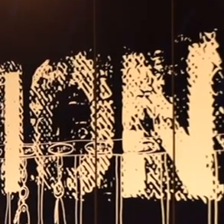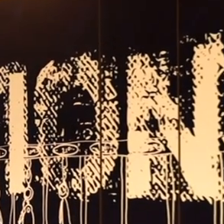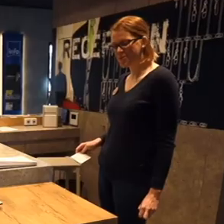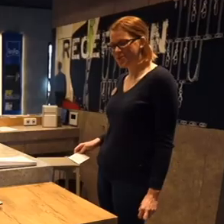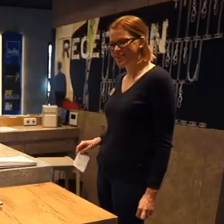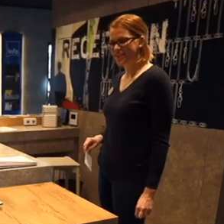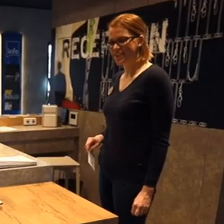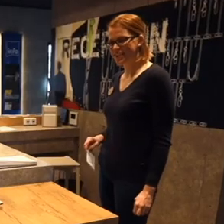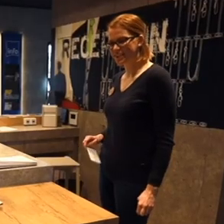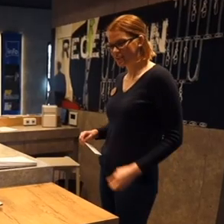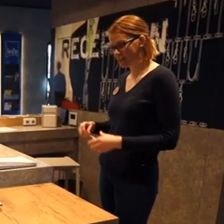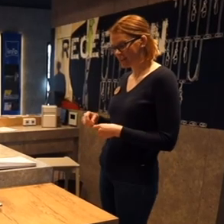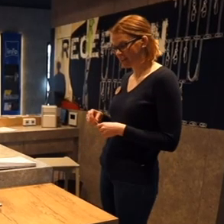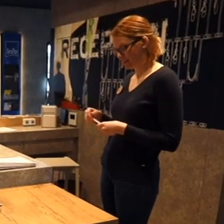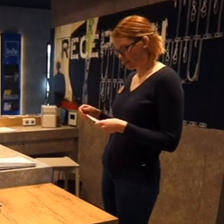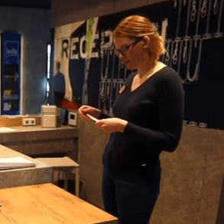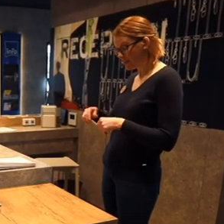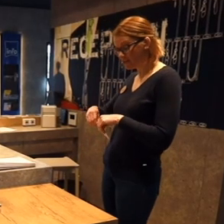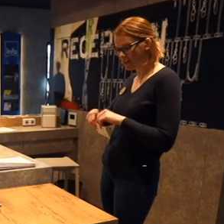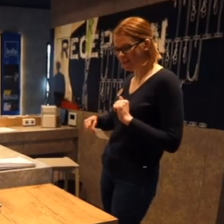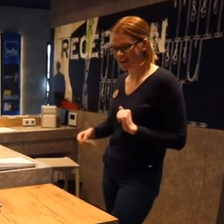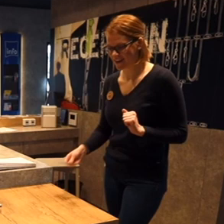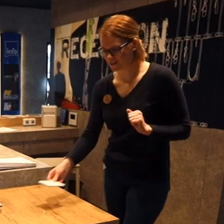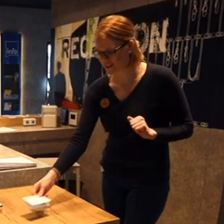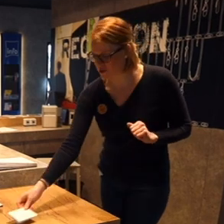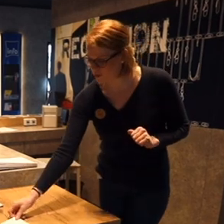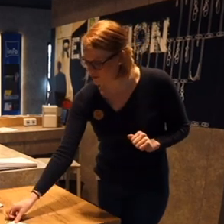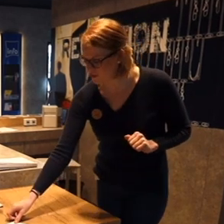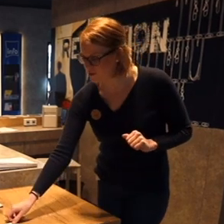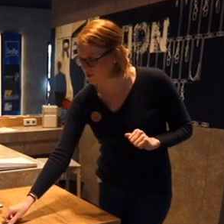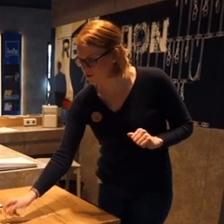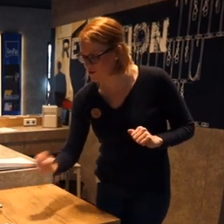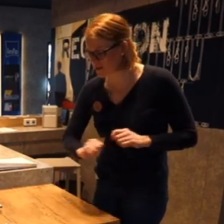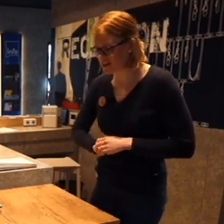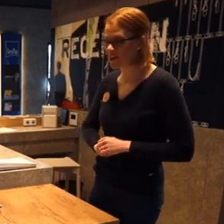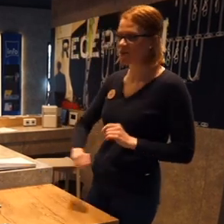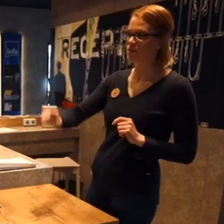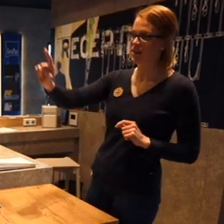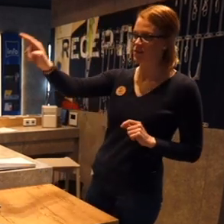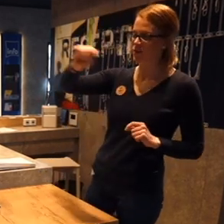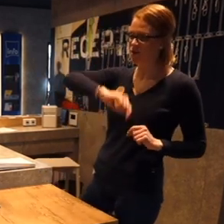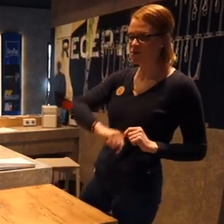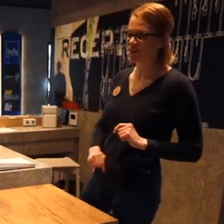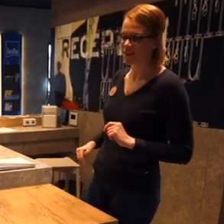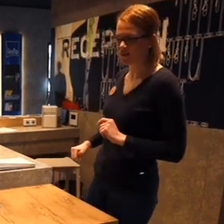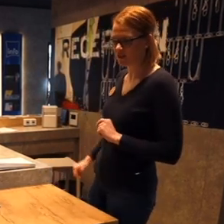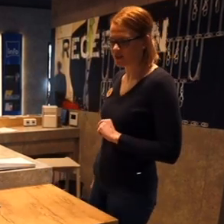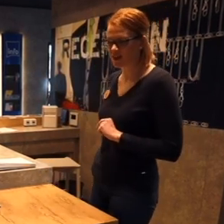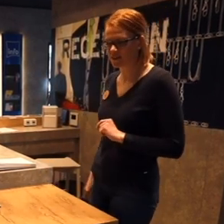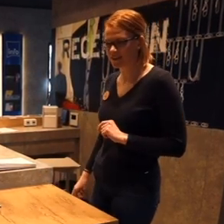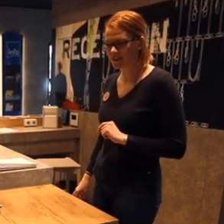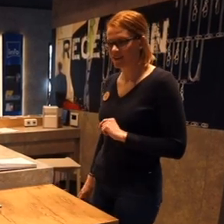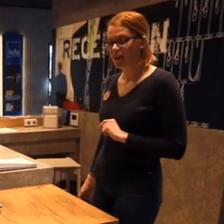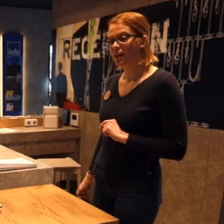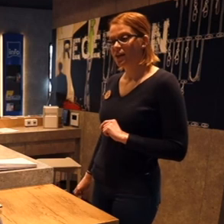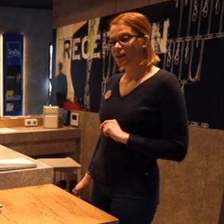Bonjour. Bonjour, monsieur. Vous avez une réservation au nom de monsieur Givron. Oui, tout à fait. Alors, c'est la chambre 202 au deuxième étage. Vous avez l'ascenseur juste derrière, sur la